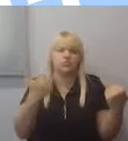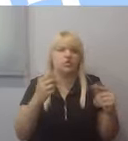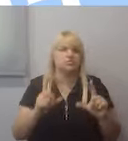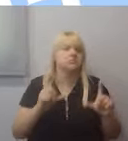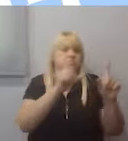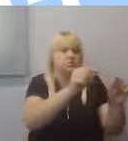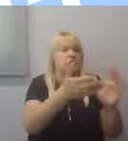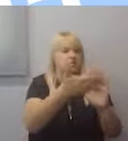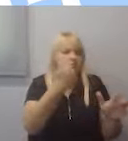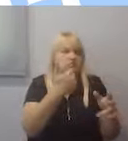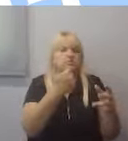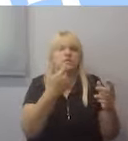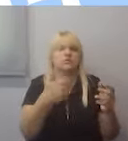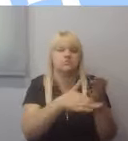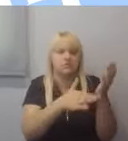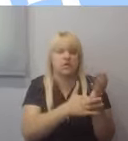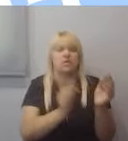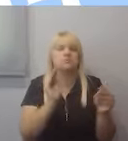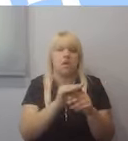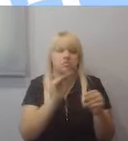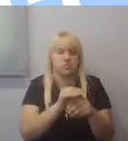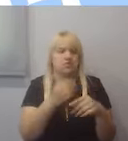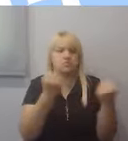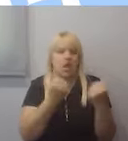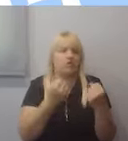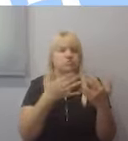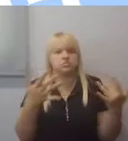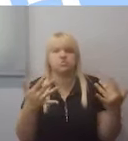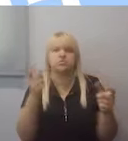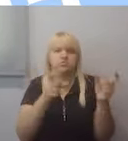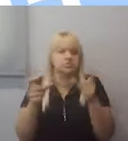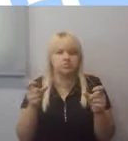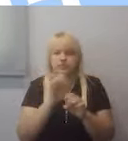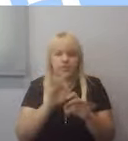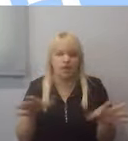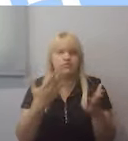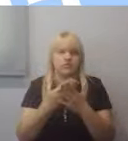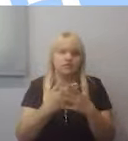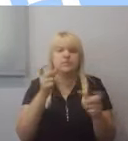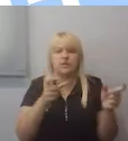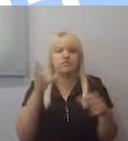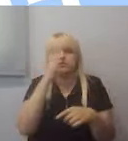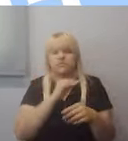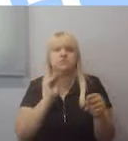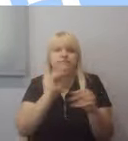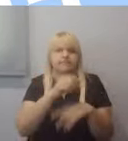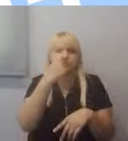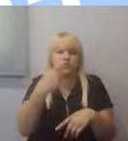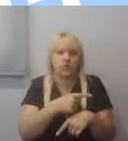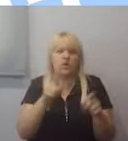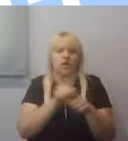papildus resursu nebūs ja iespējams cilvēks strādās virsstundas mēs izveidosim noteikti papildus